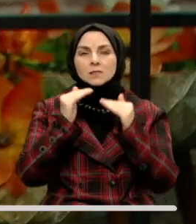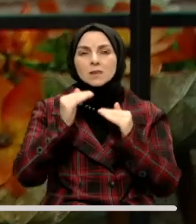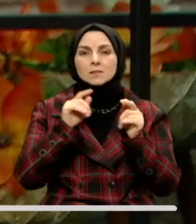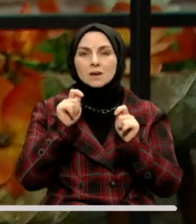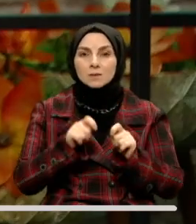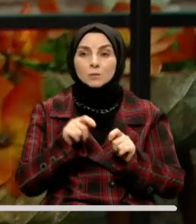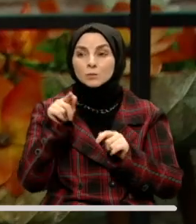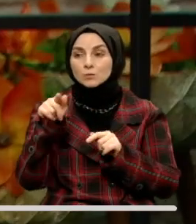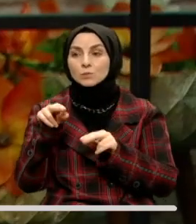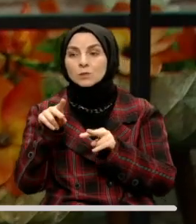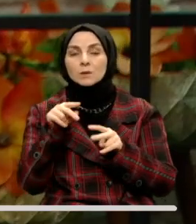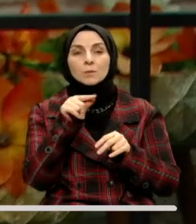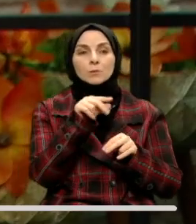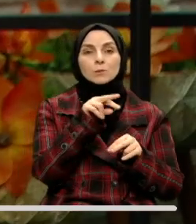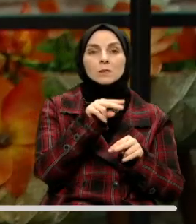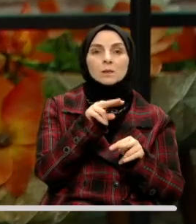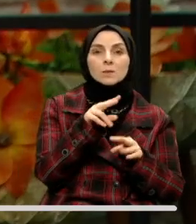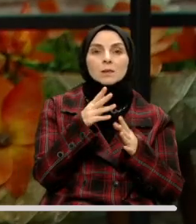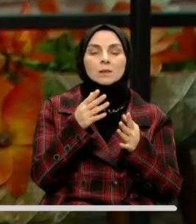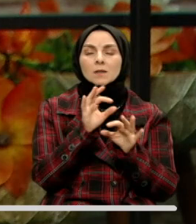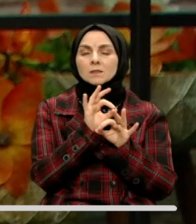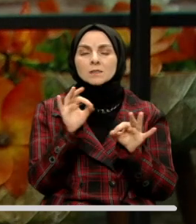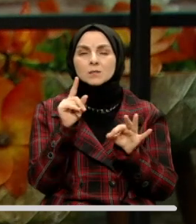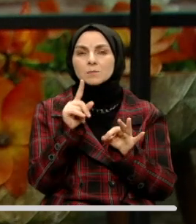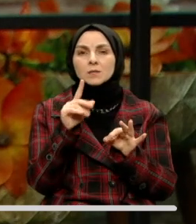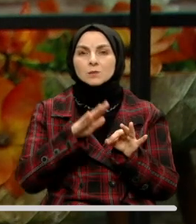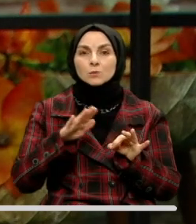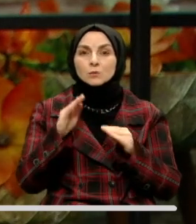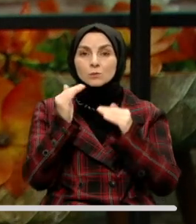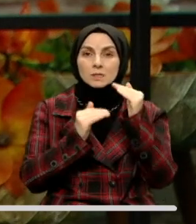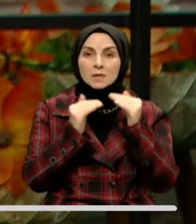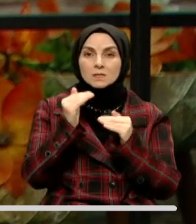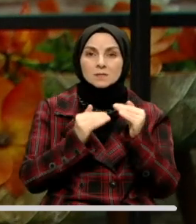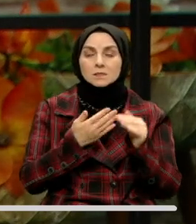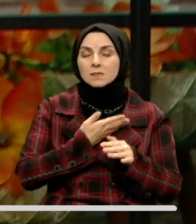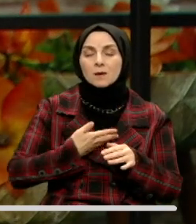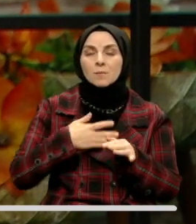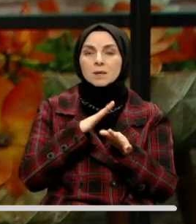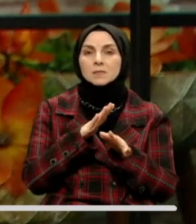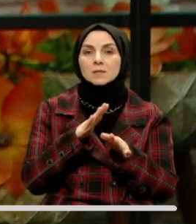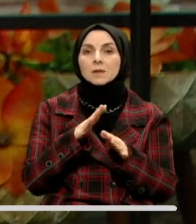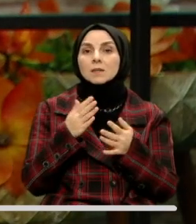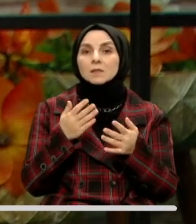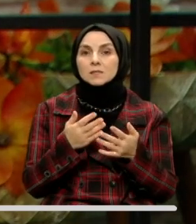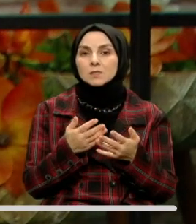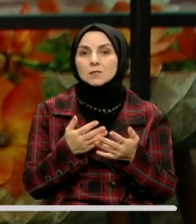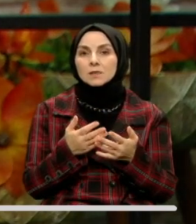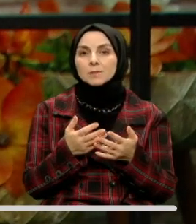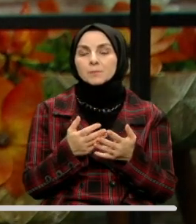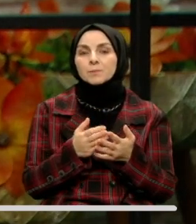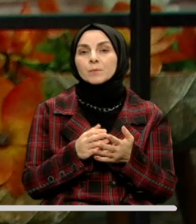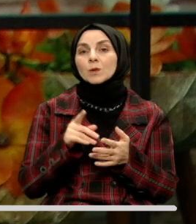yapıyoruz. Aa şunun gibi, bunun gibi. Hiçbir çocuk kıyastan hoşlanmaz. Motorunu kendine